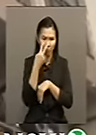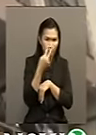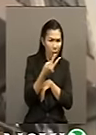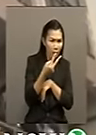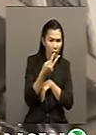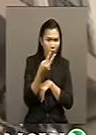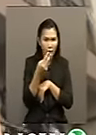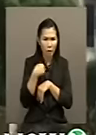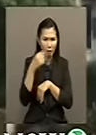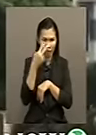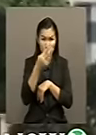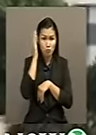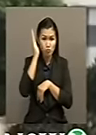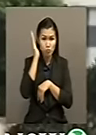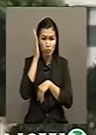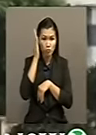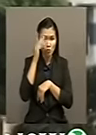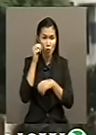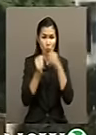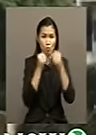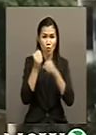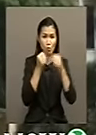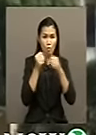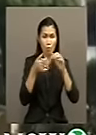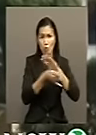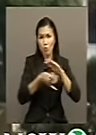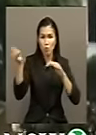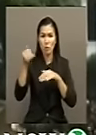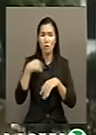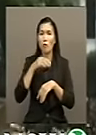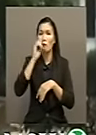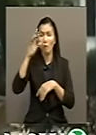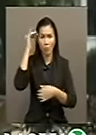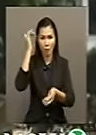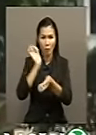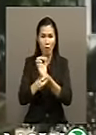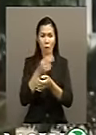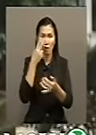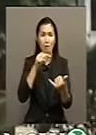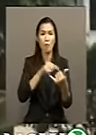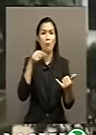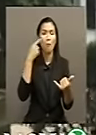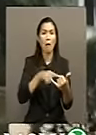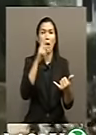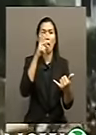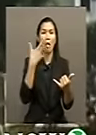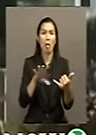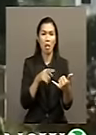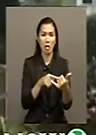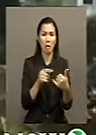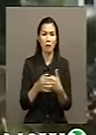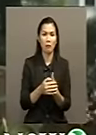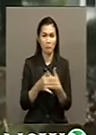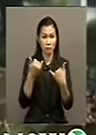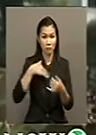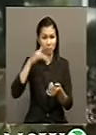ไปดูเห็นผู้ชายคนหนึ่งครับวิ่งหนีออกมาจากห้องเลยแจ้งตำรวจแล้วก็มาพบว่าสุภาพสตรีท่านนี้เสียชีวิตแล้วเบื้องต้น